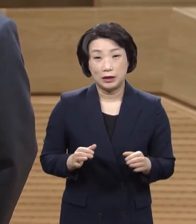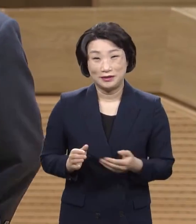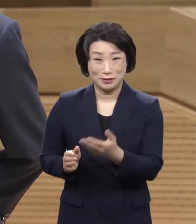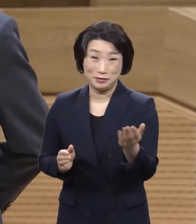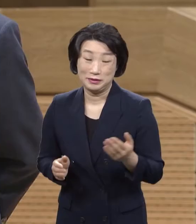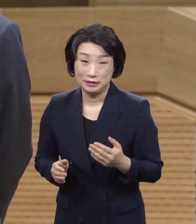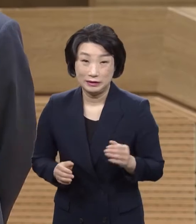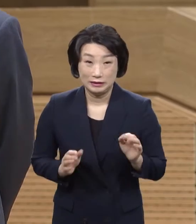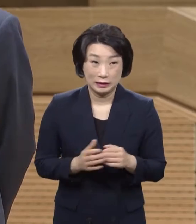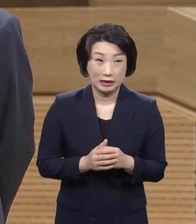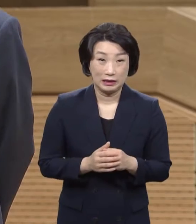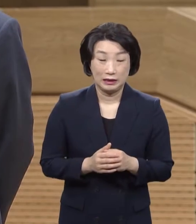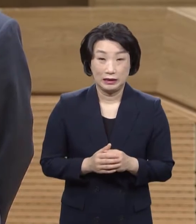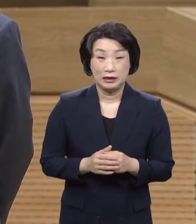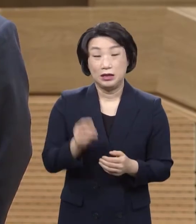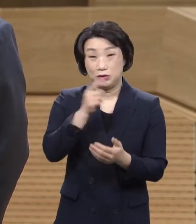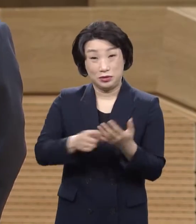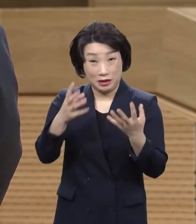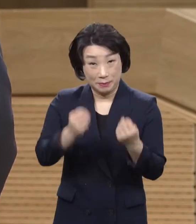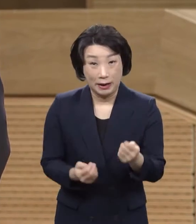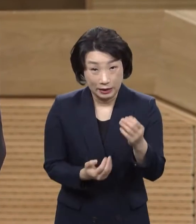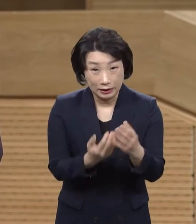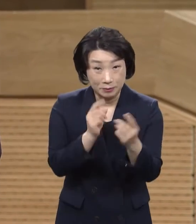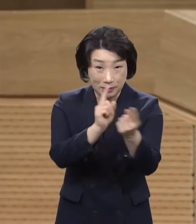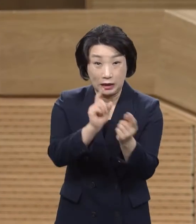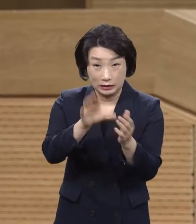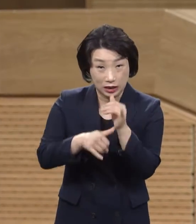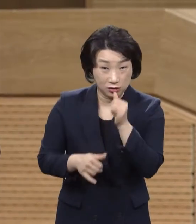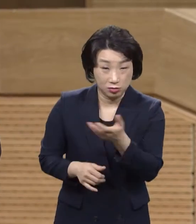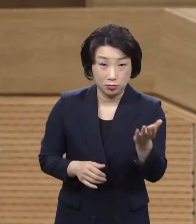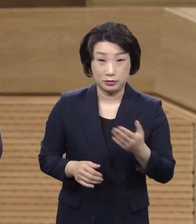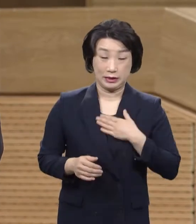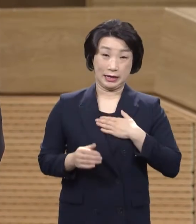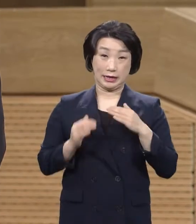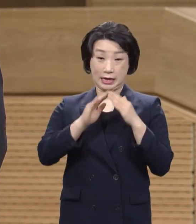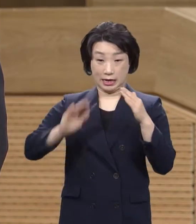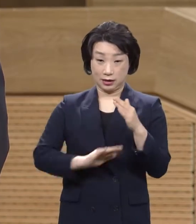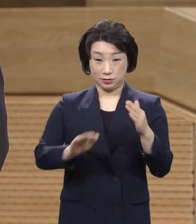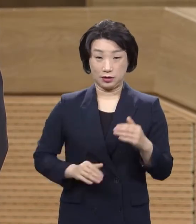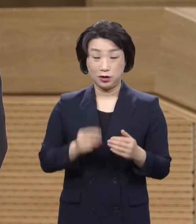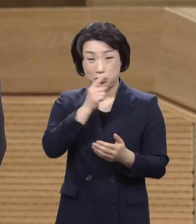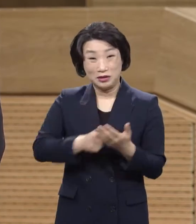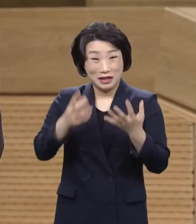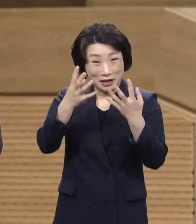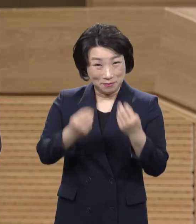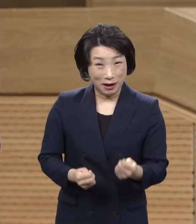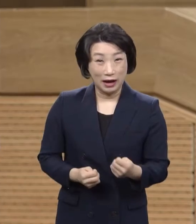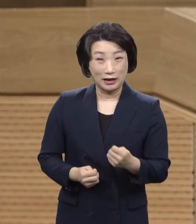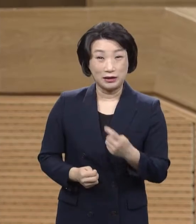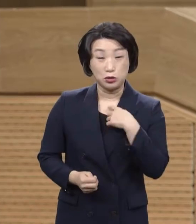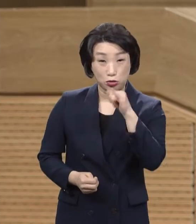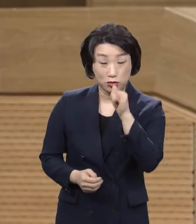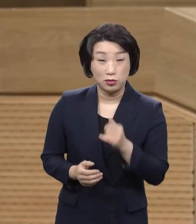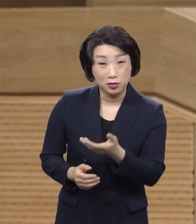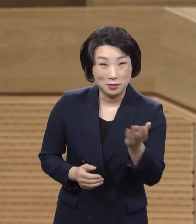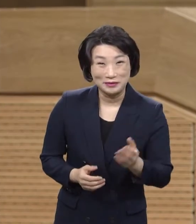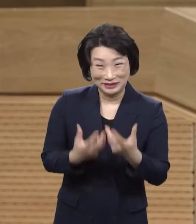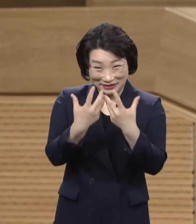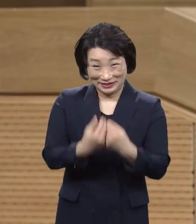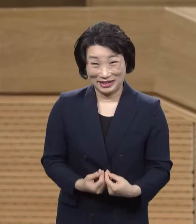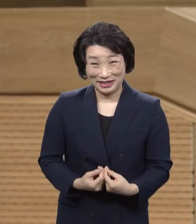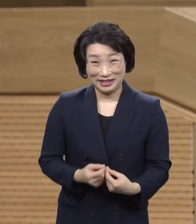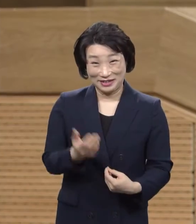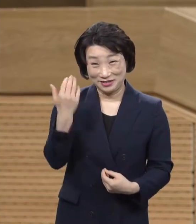집에도 보세요. 엄청나게 손해봤어요. 한번 실례를, 자주 말했지만 실례를 한번